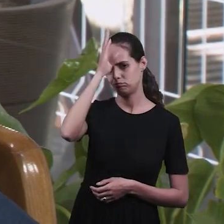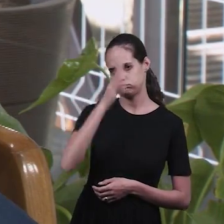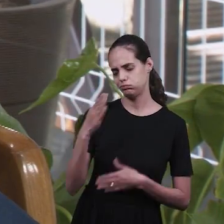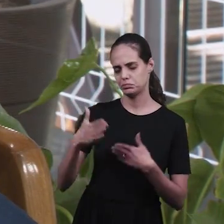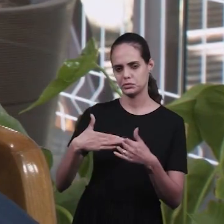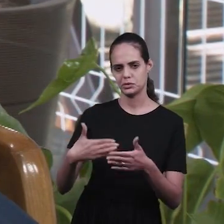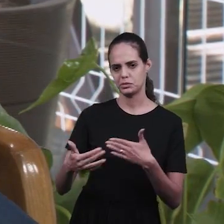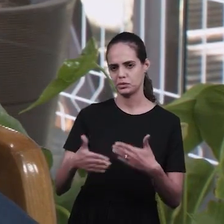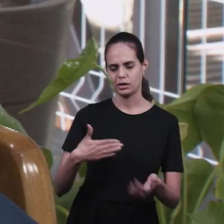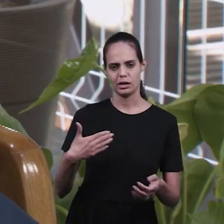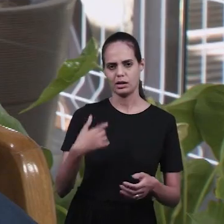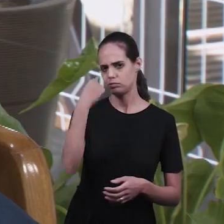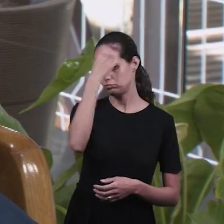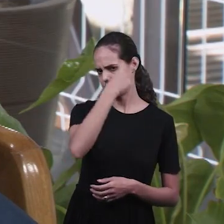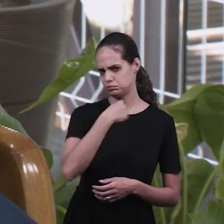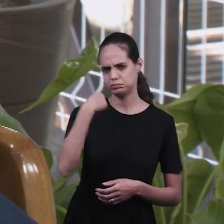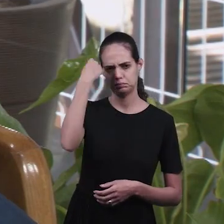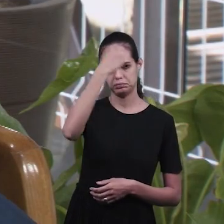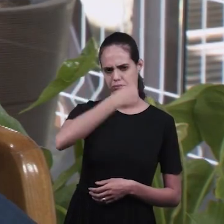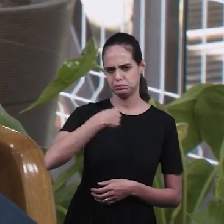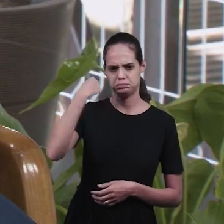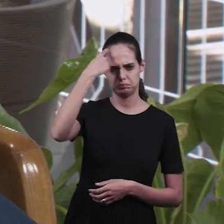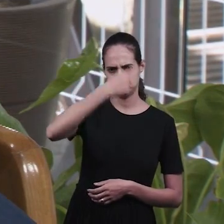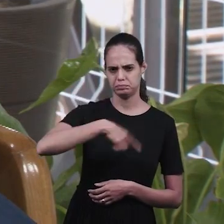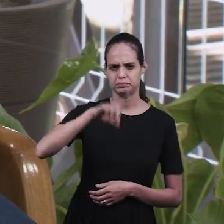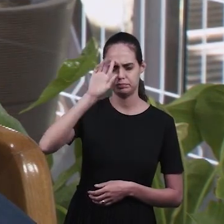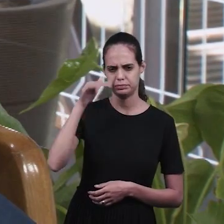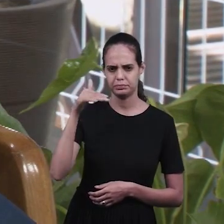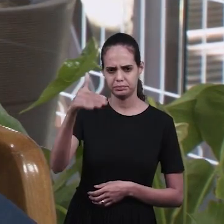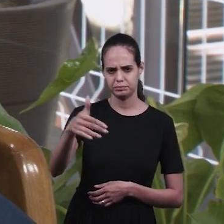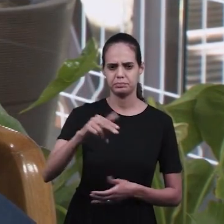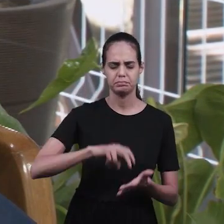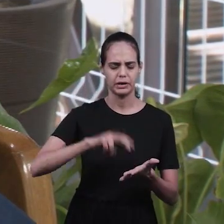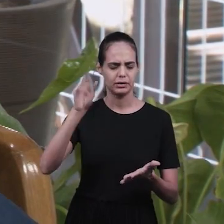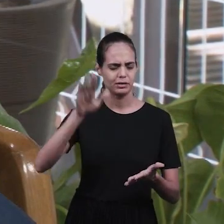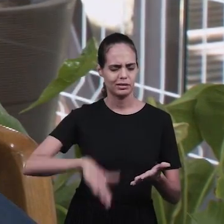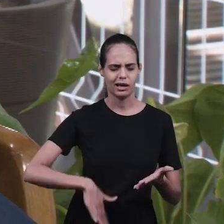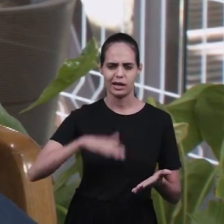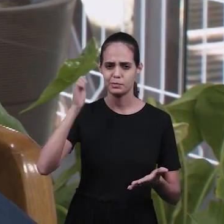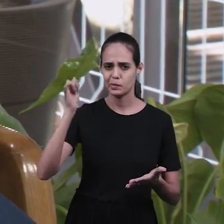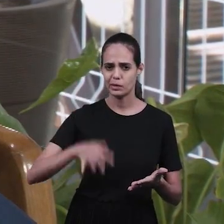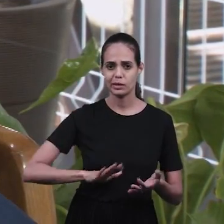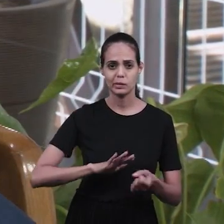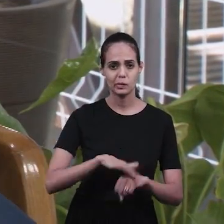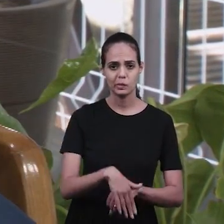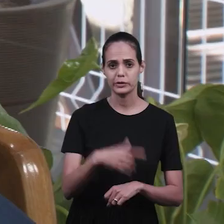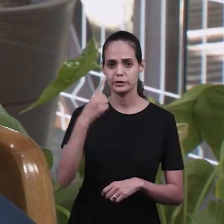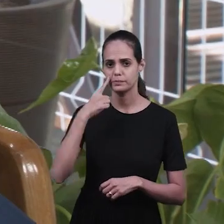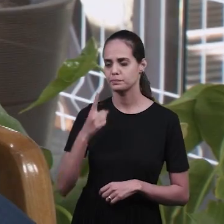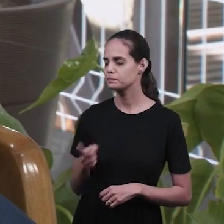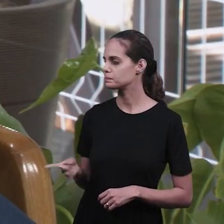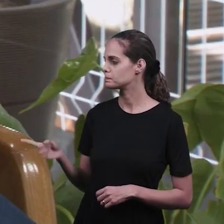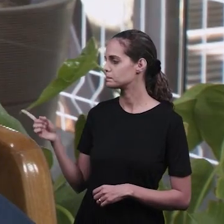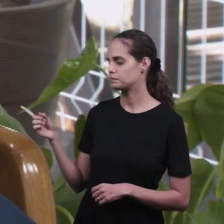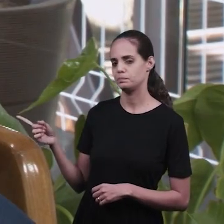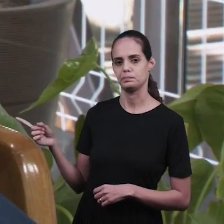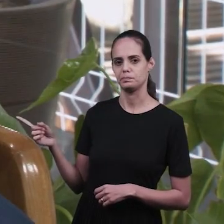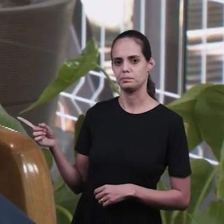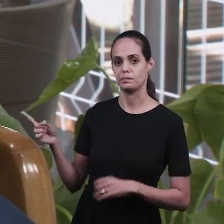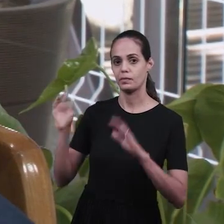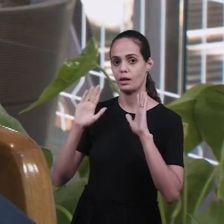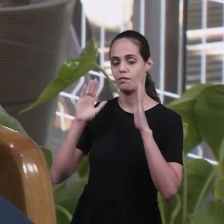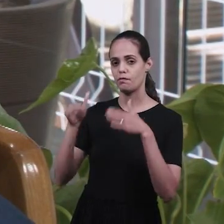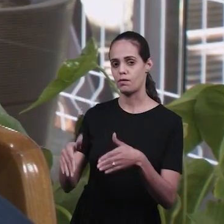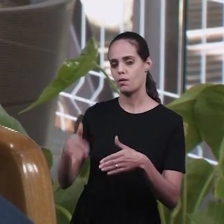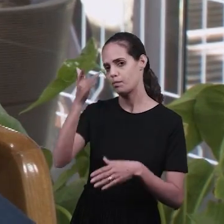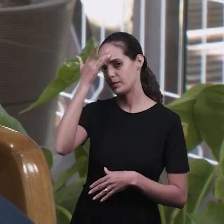lui, si vous habitez au Brésil, nous avons un canal direct pour vous répondre. Appelez à n'importe quelle heure de la journée ou de la nuit vers ce numéro 0800